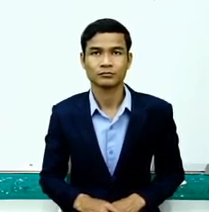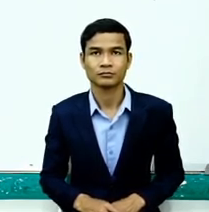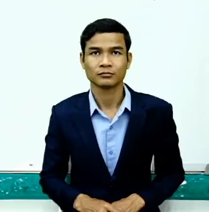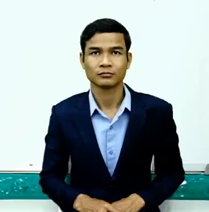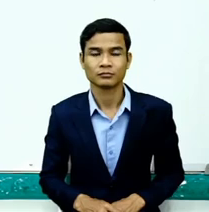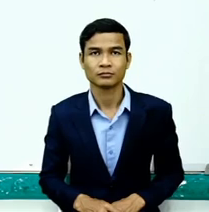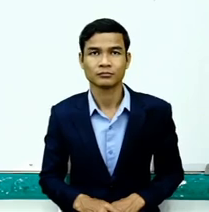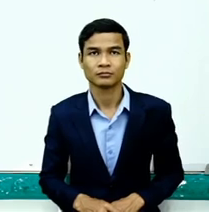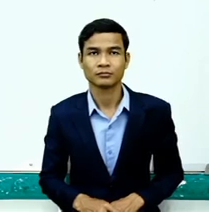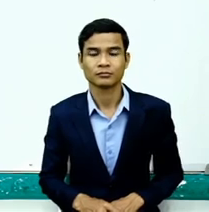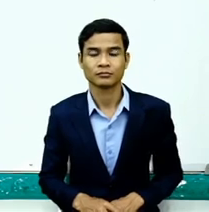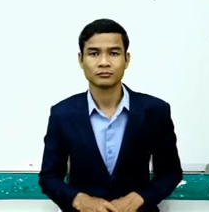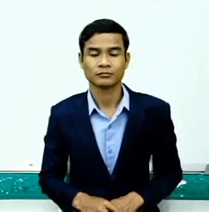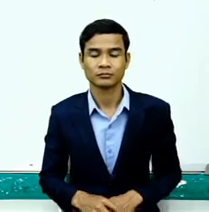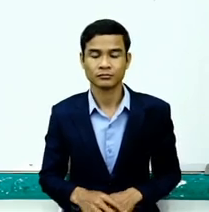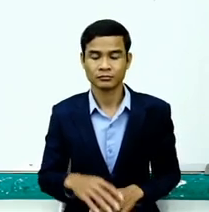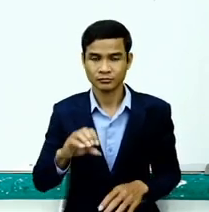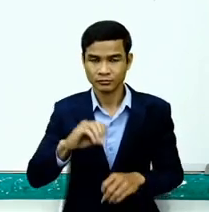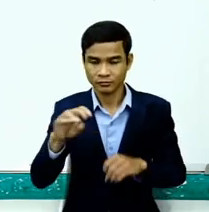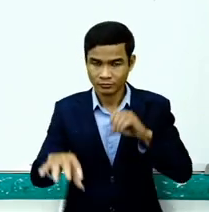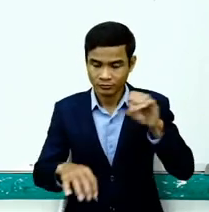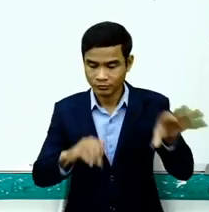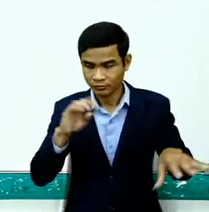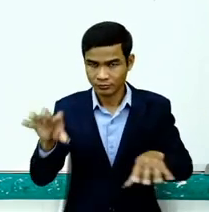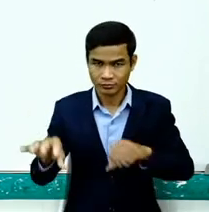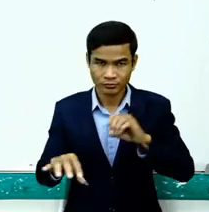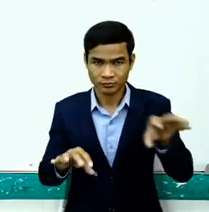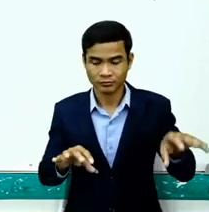cha roh re